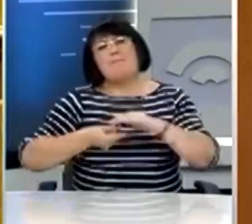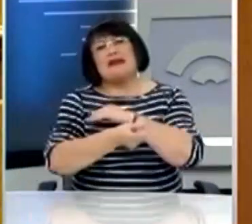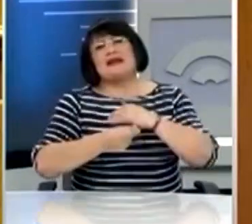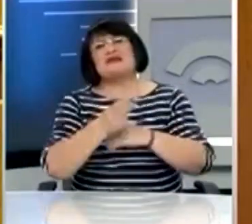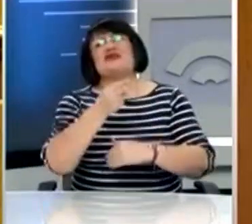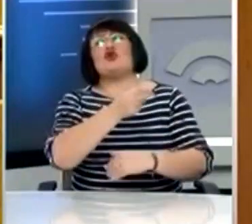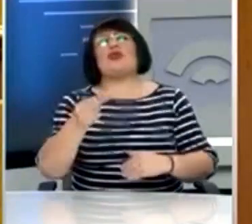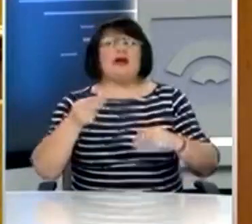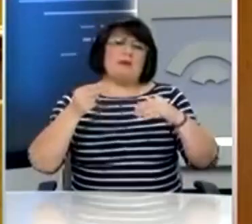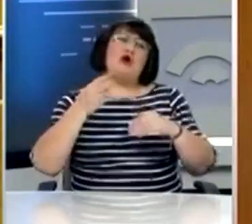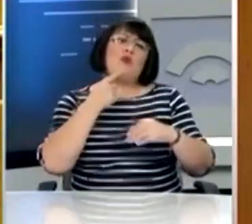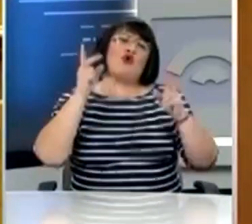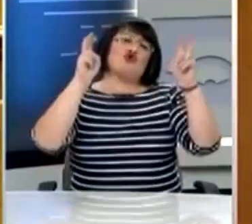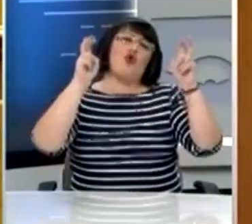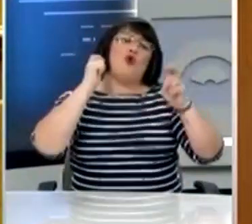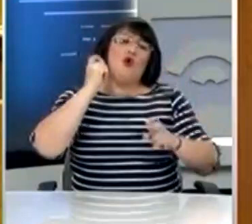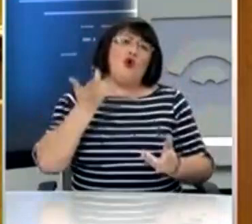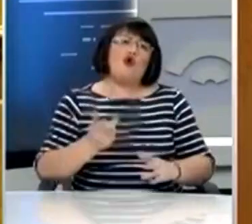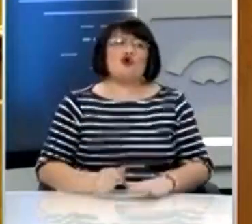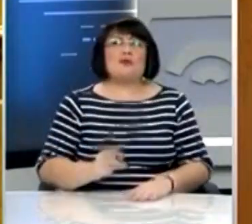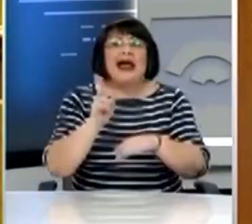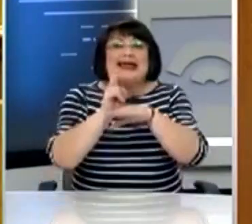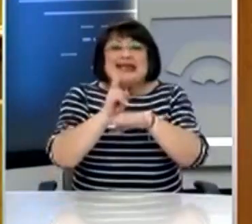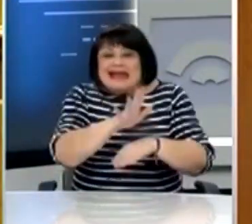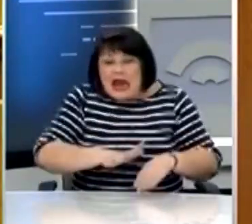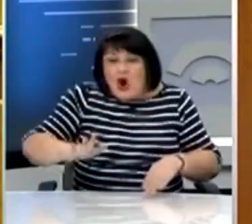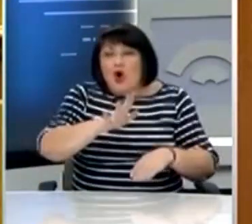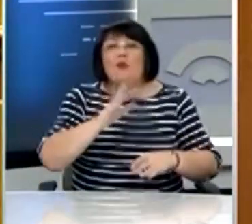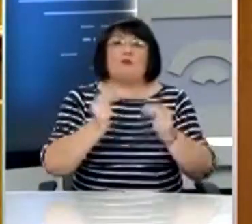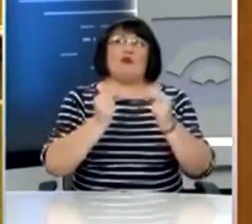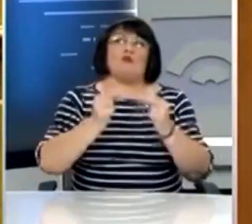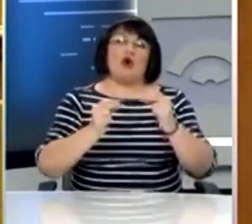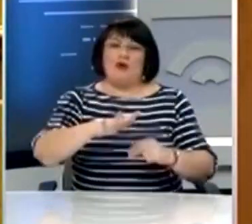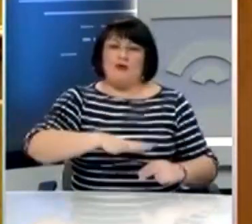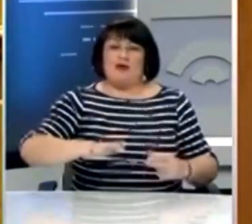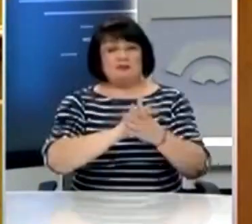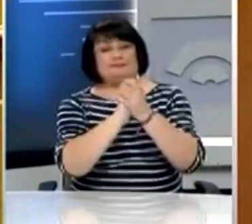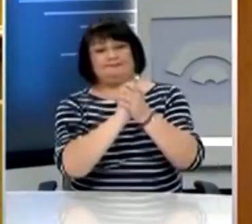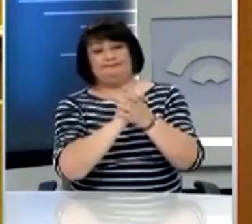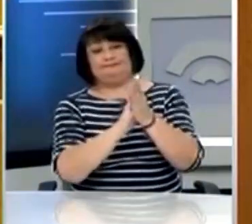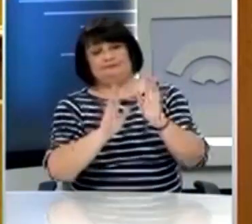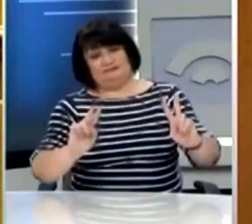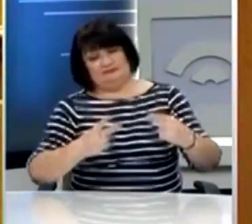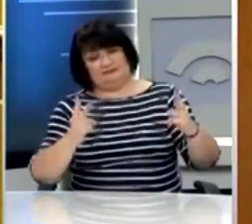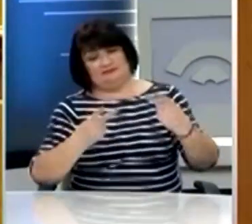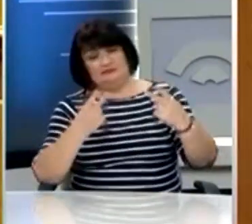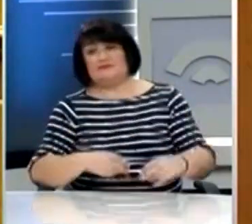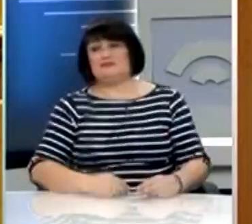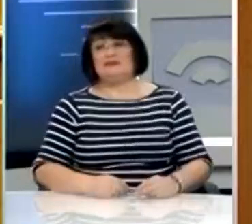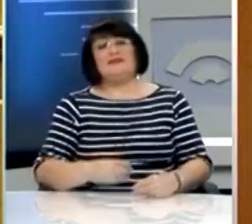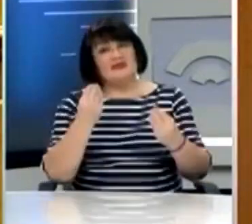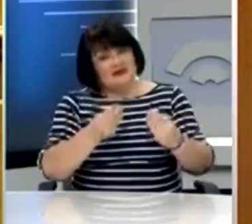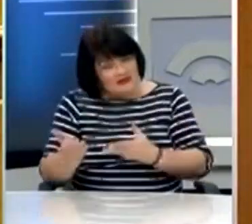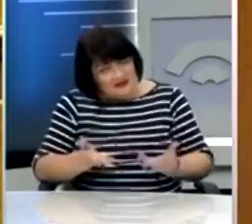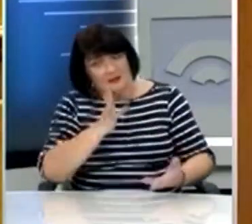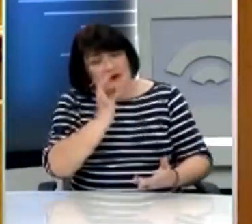όπως εσείς το βαφτίσατε, είναι γεωπολιτικό πρόβλημα. Το ανακαλύψατε. Συγχαρητήρια. Καλωσορίσατε